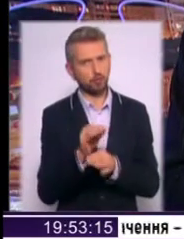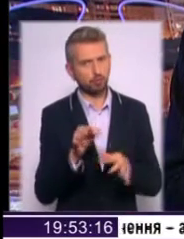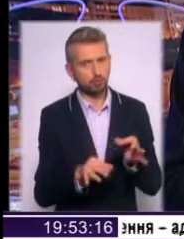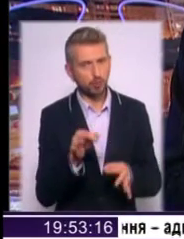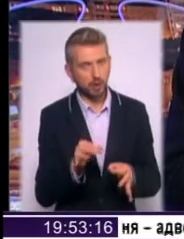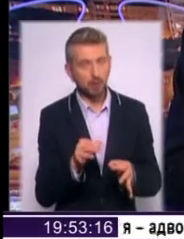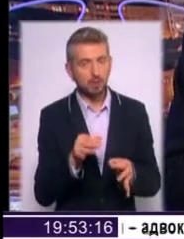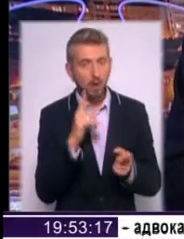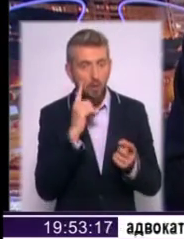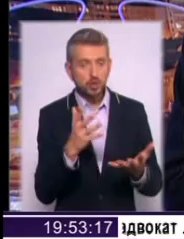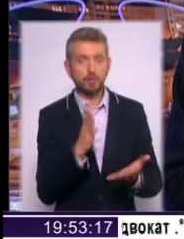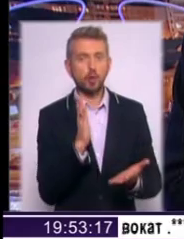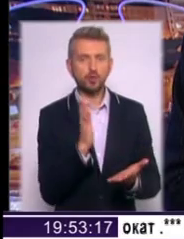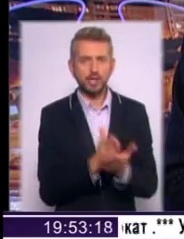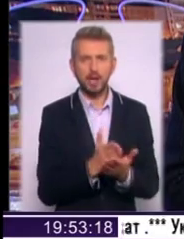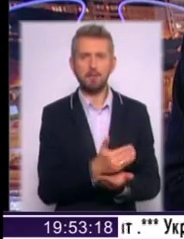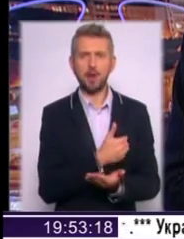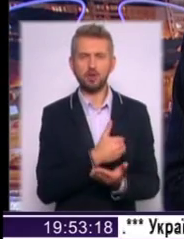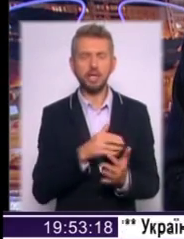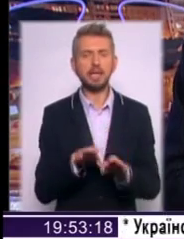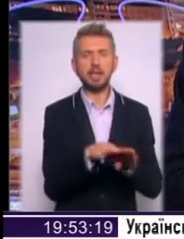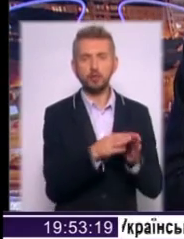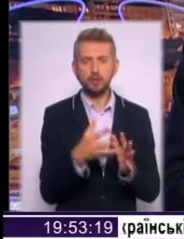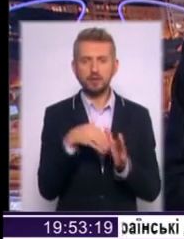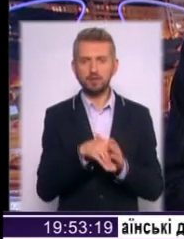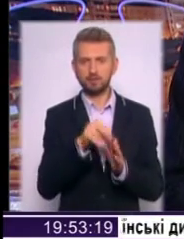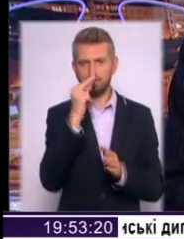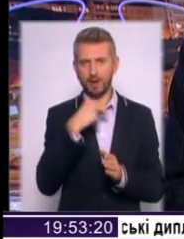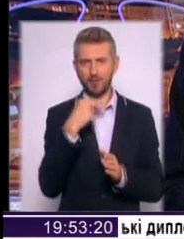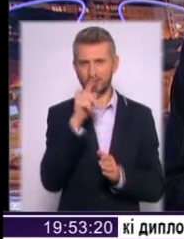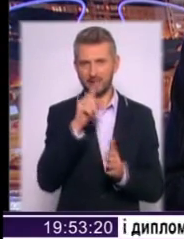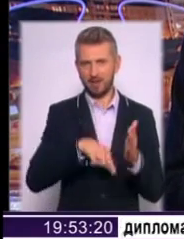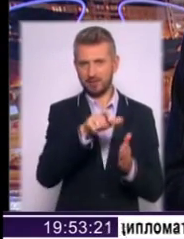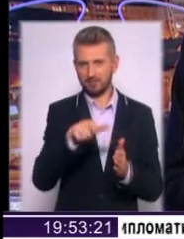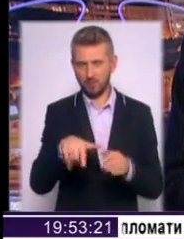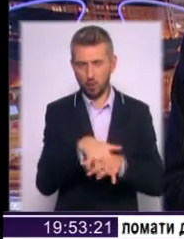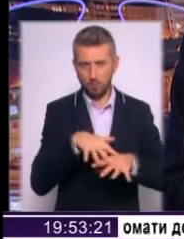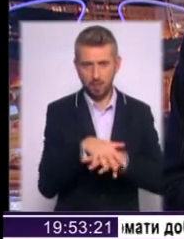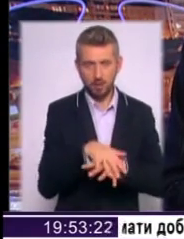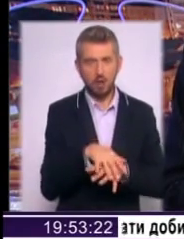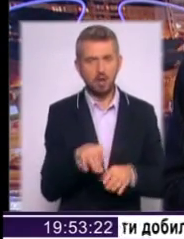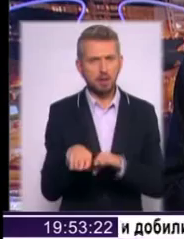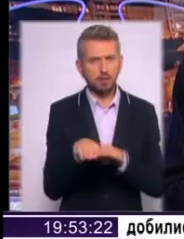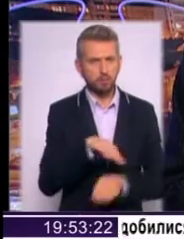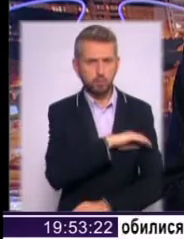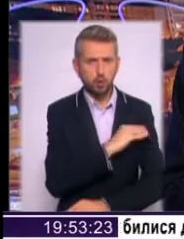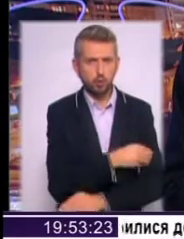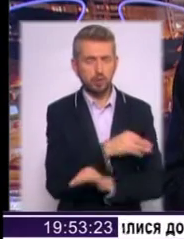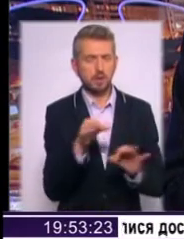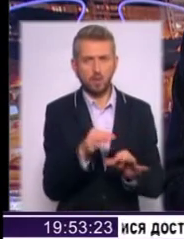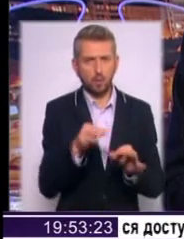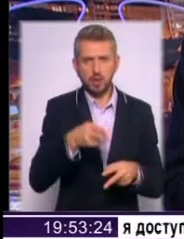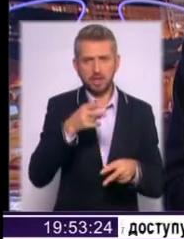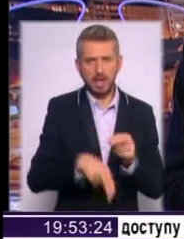є бажання єдності всередині православної громади. Воно достатньо потужне. Воно ніколи, власне, не припинялося